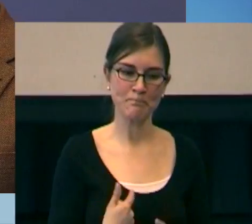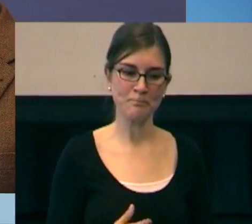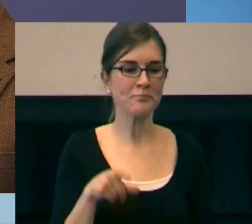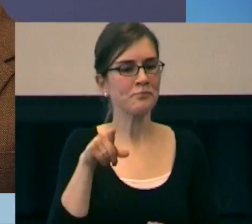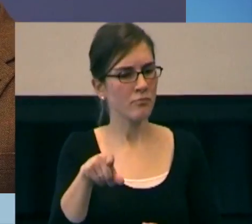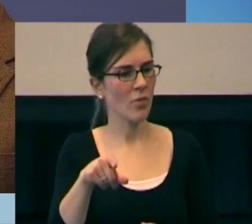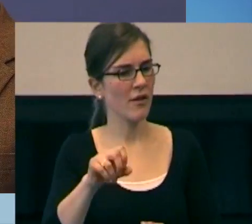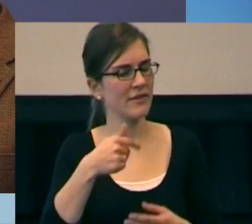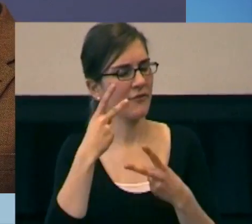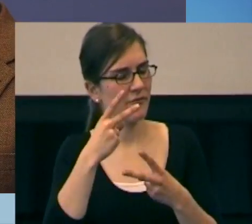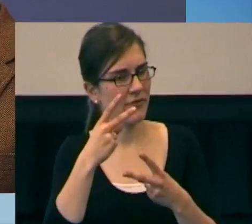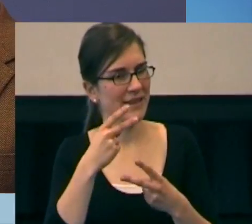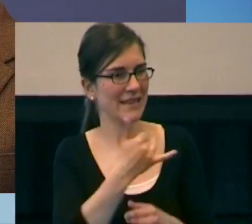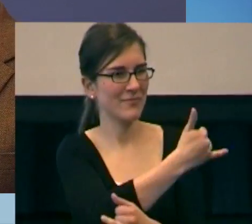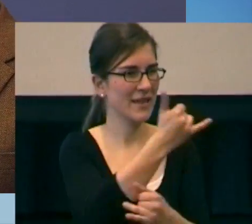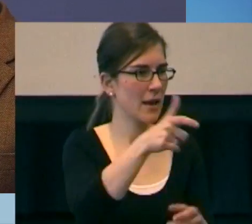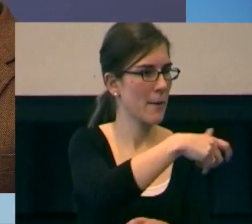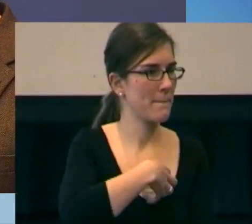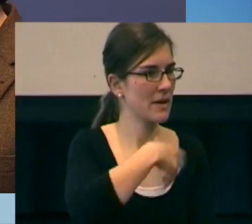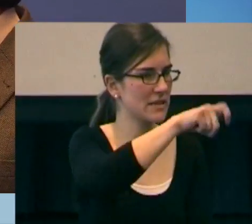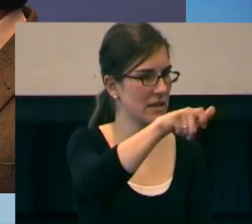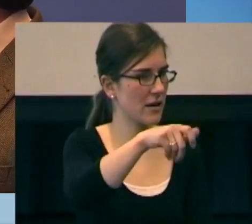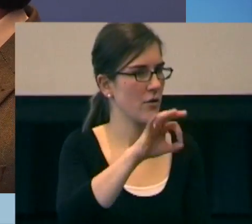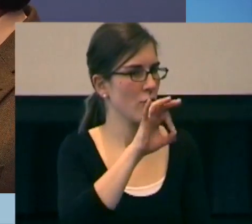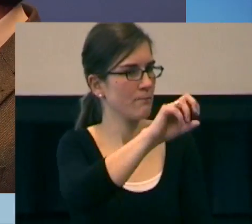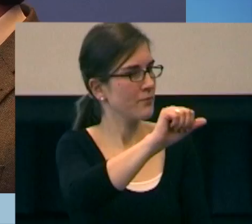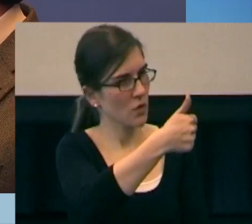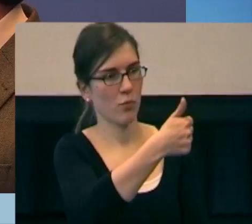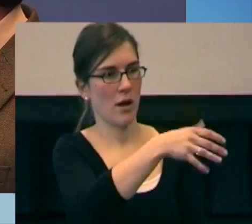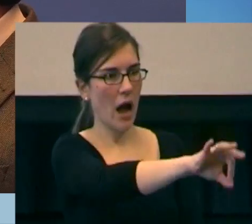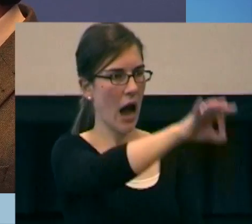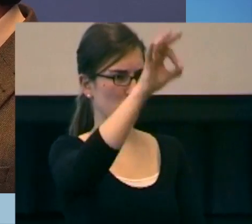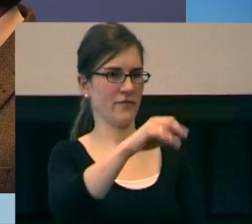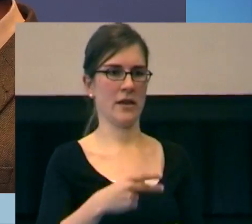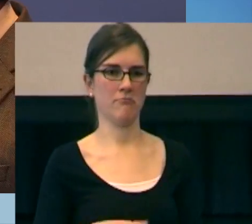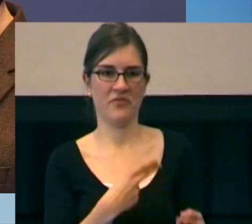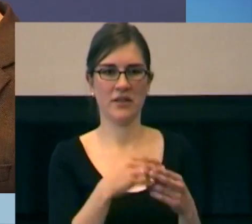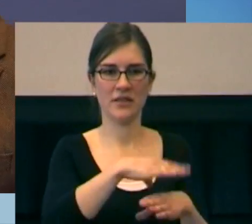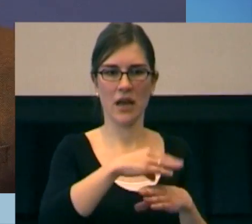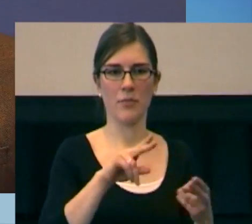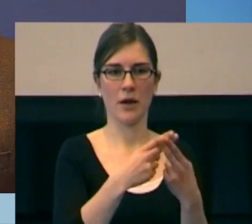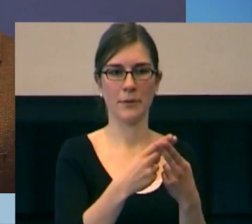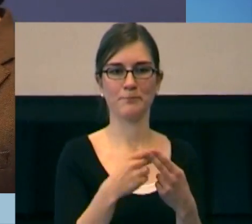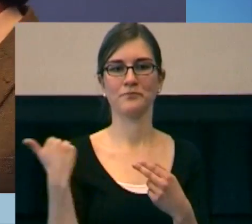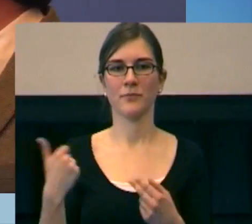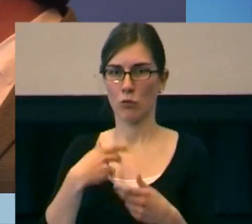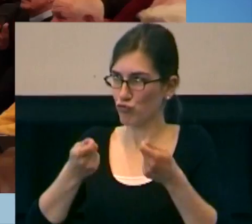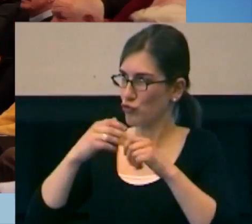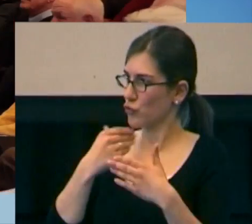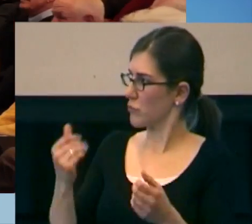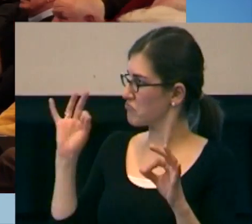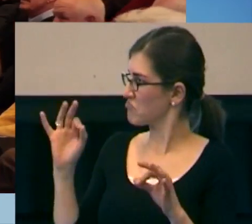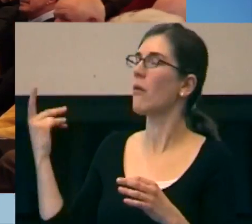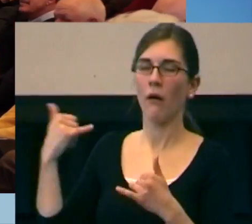Tumor die bestmögliche Behandlungsform auszuwählen. Das war ein wunderschönes Schlusswort. Sonst hätte ich meinen Charme nochmal